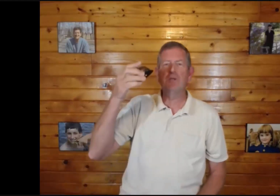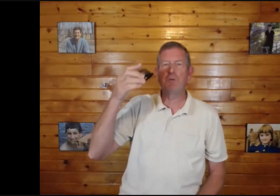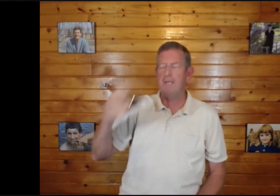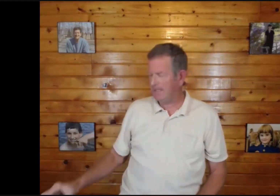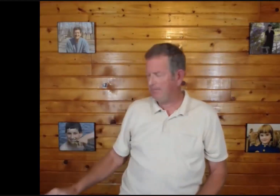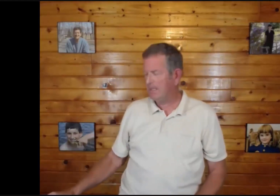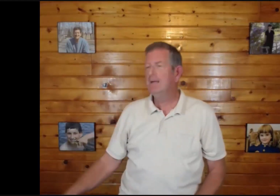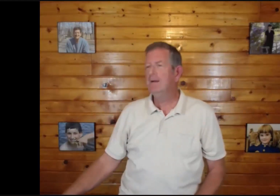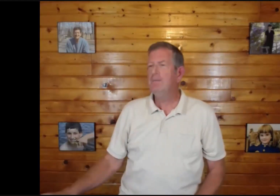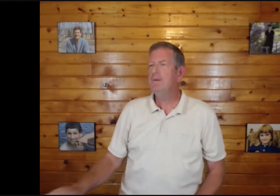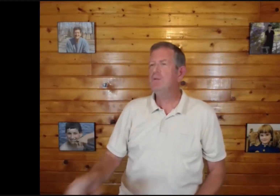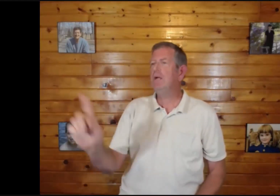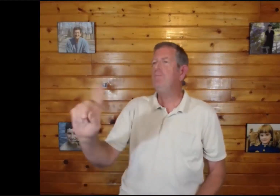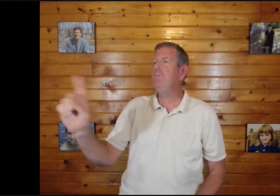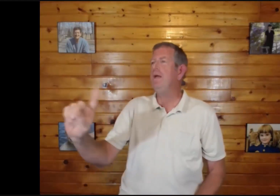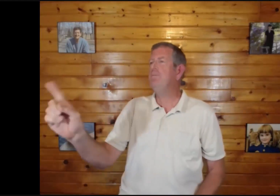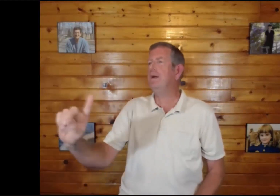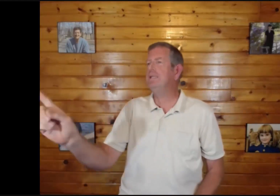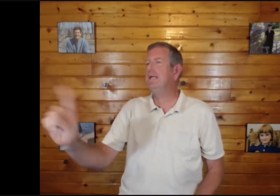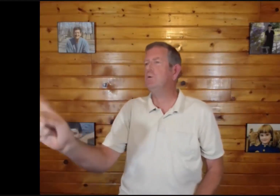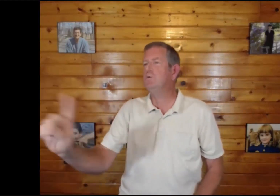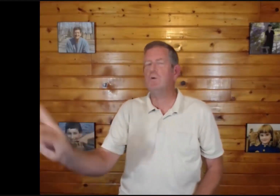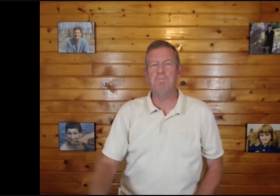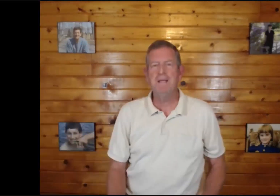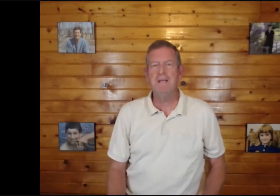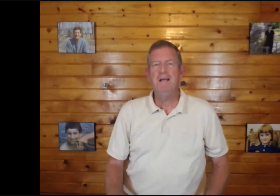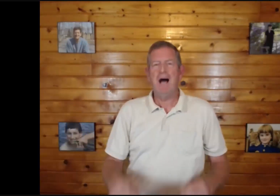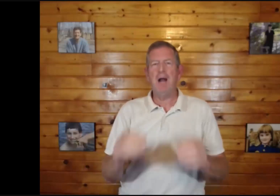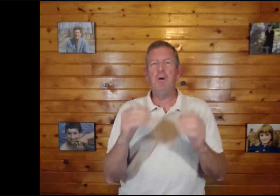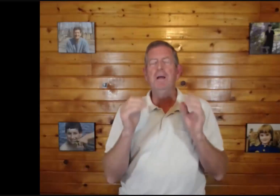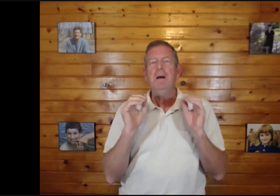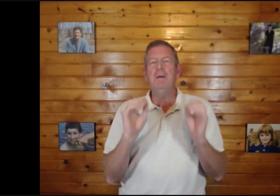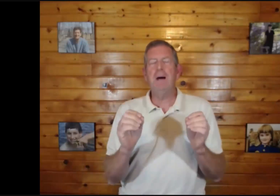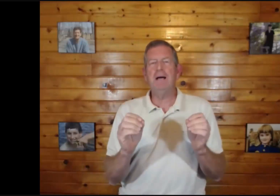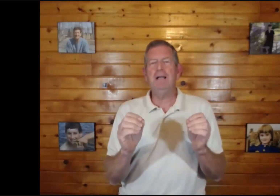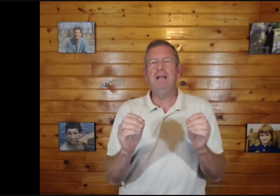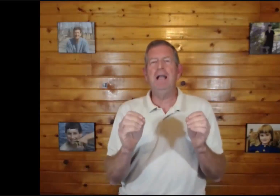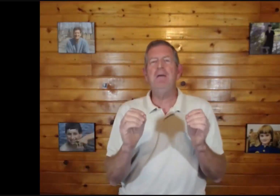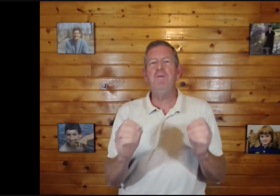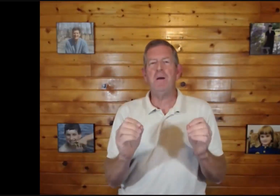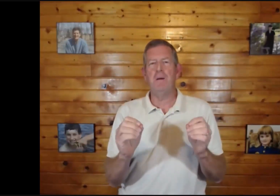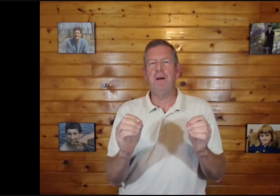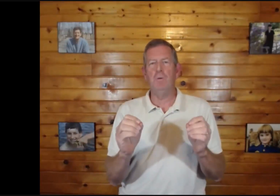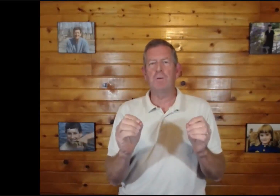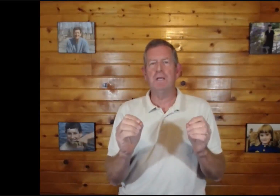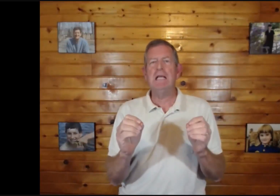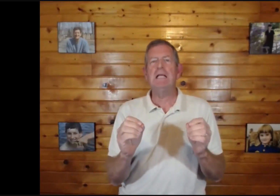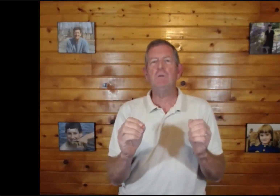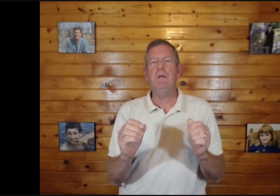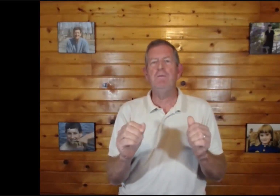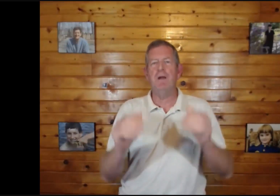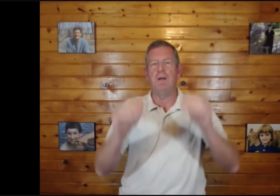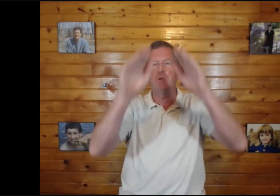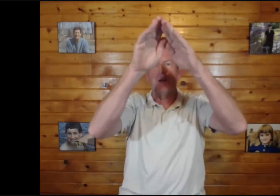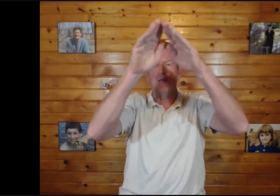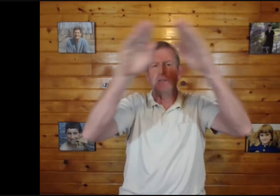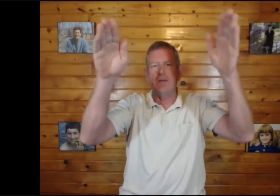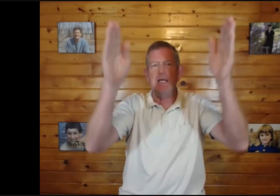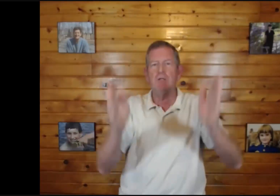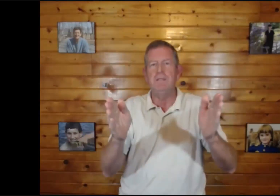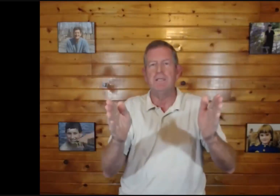pas fait exprès, hein. Chérie, il ne faut pas y prêter attention. Alors, les verbes, par contre, quels sont les verbes